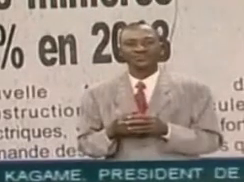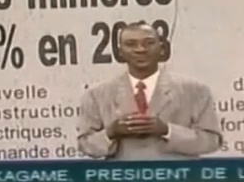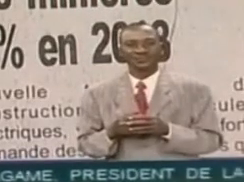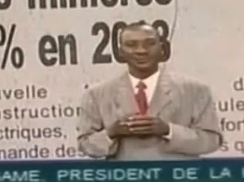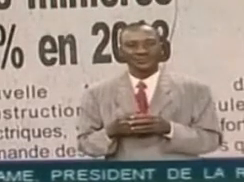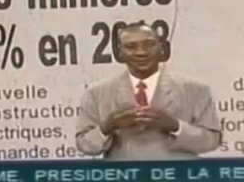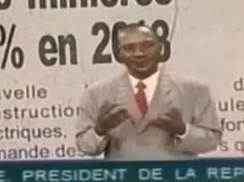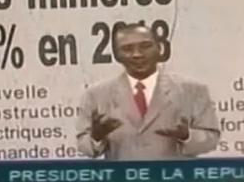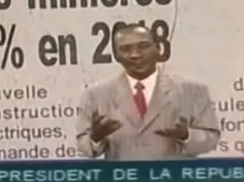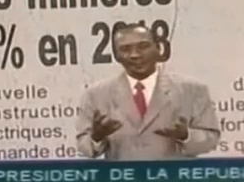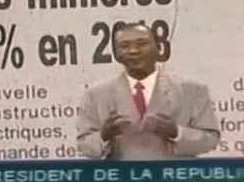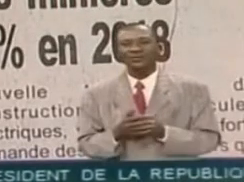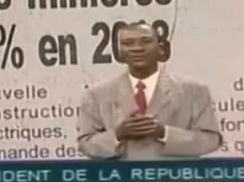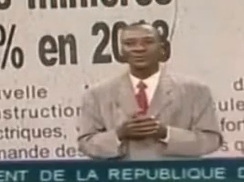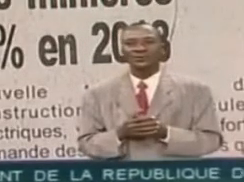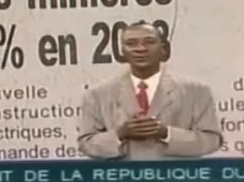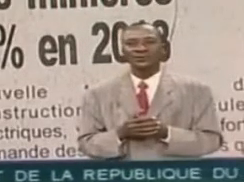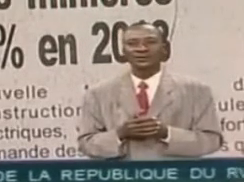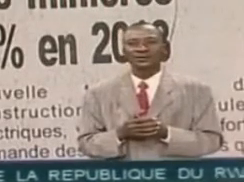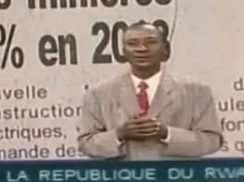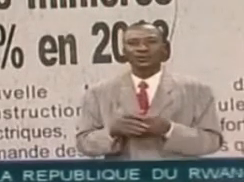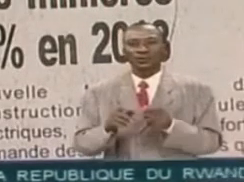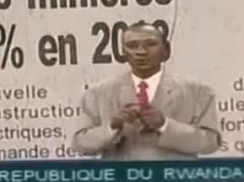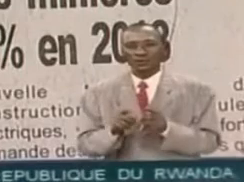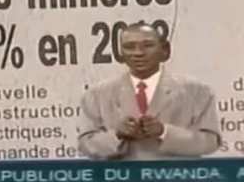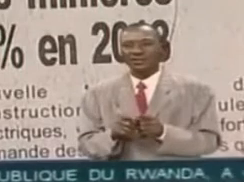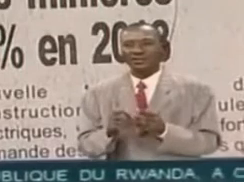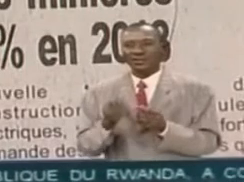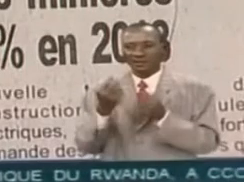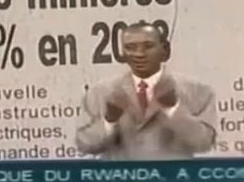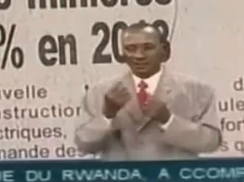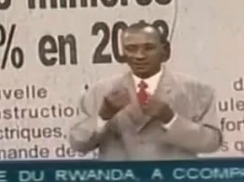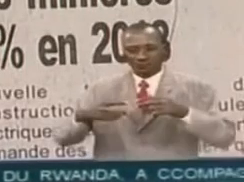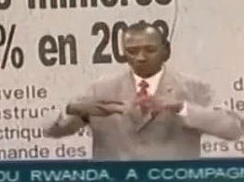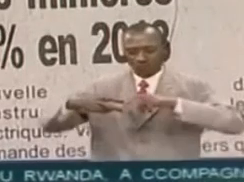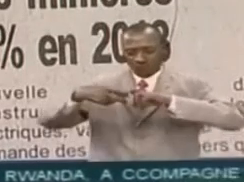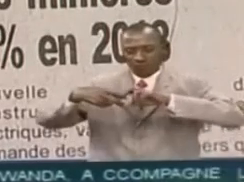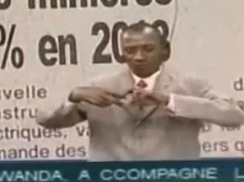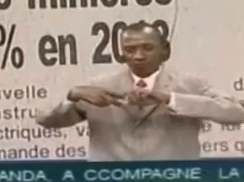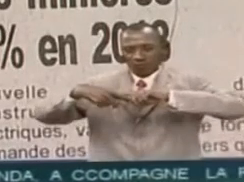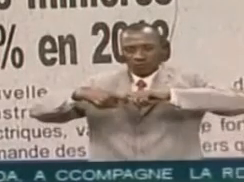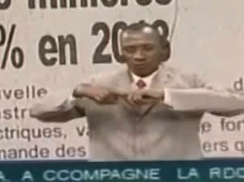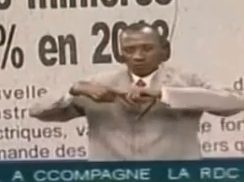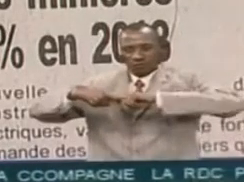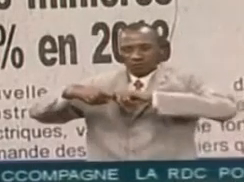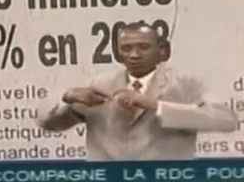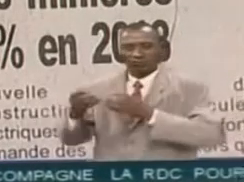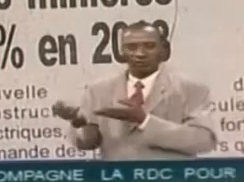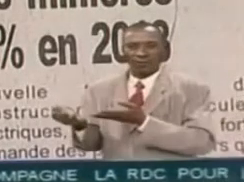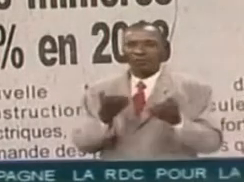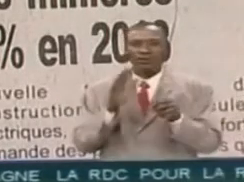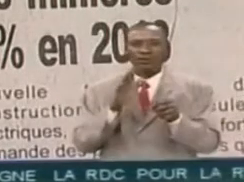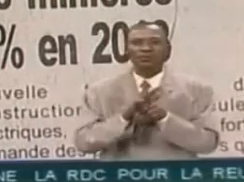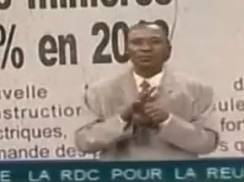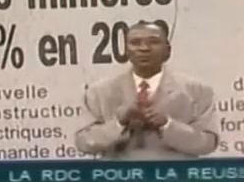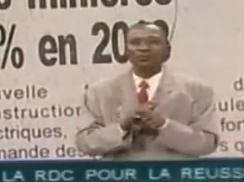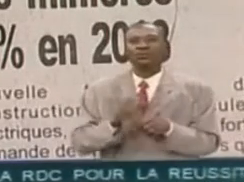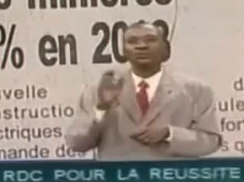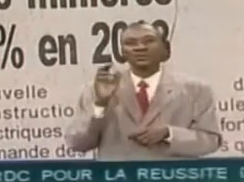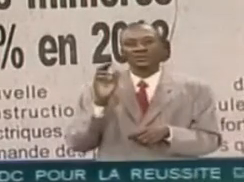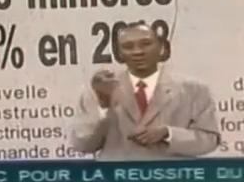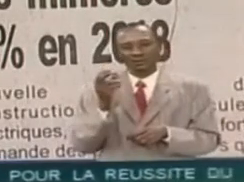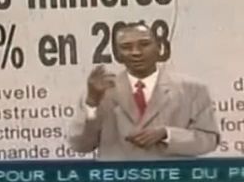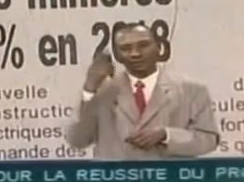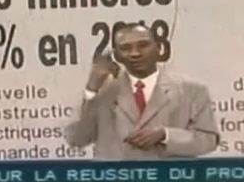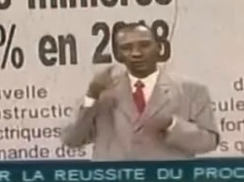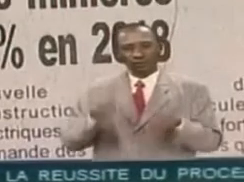voitures électriques apporteront les exportations minières de la RDC à 30% en 2018. La voiture électrique prévue en 2019,